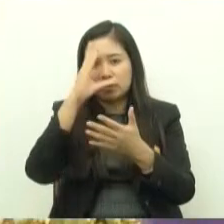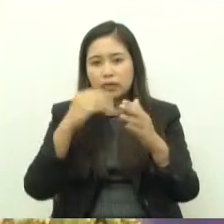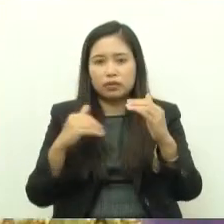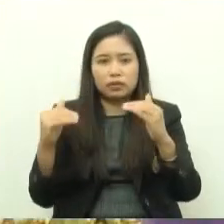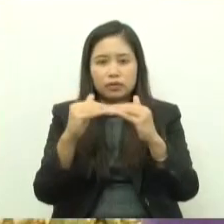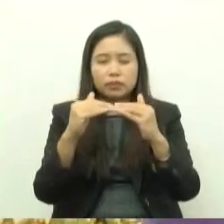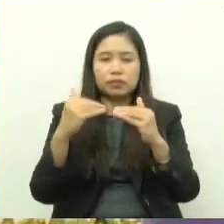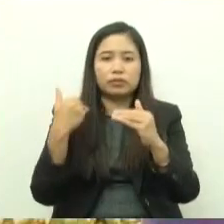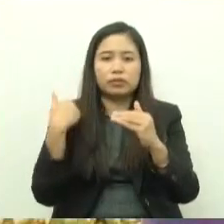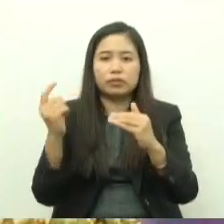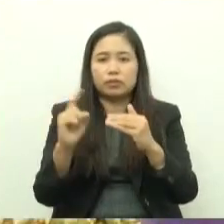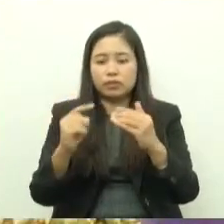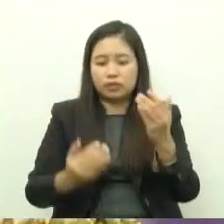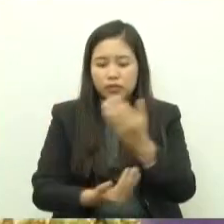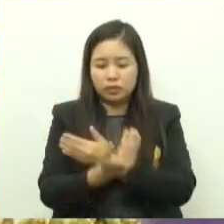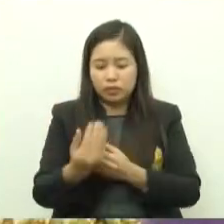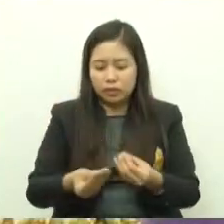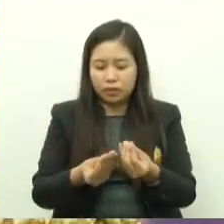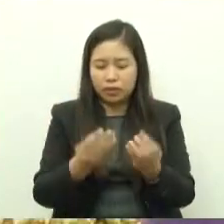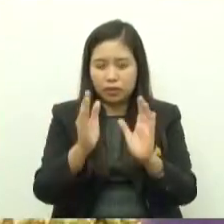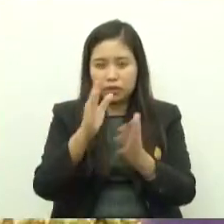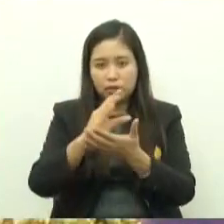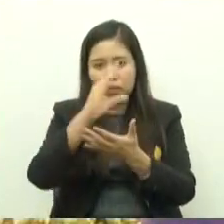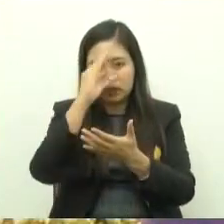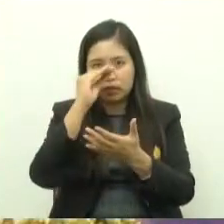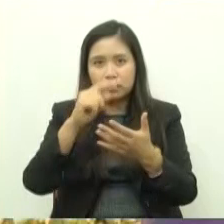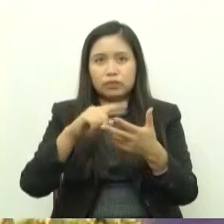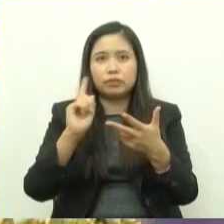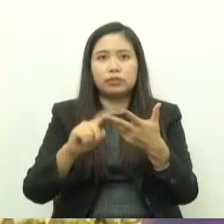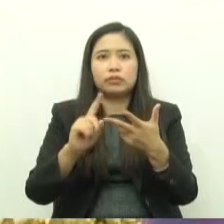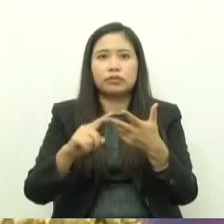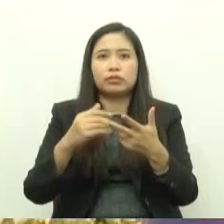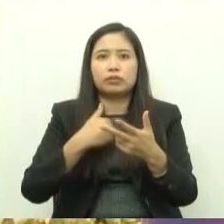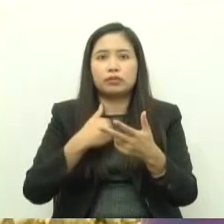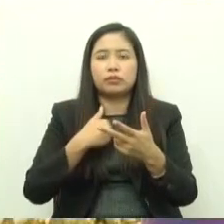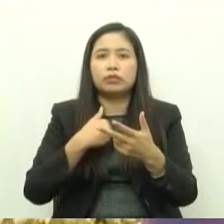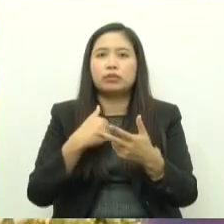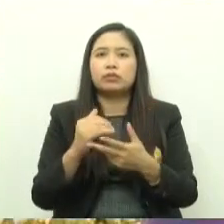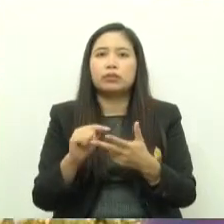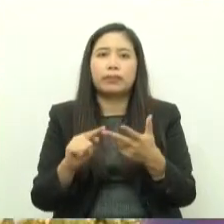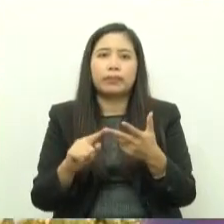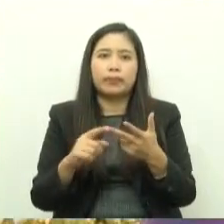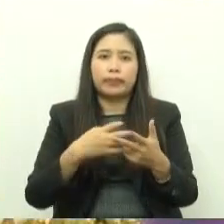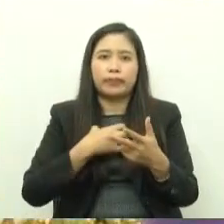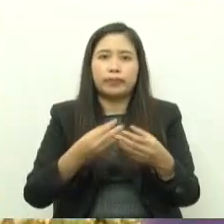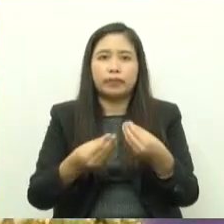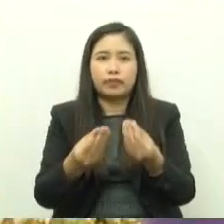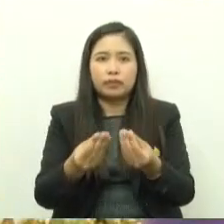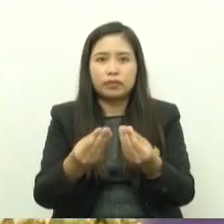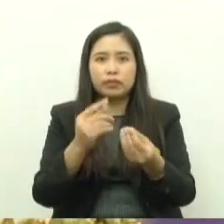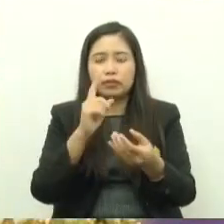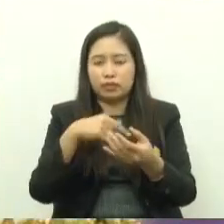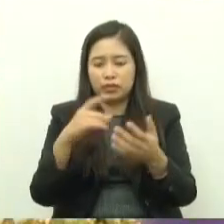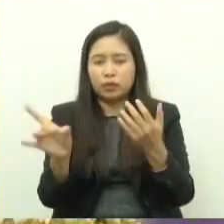นั่นก็คือการสร้างโอกาสให้กับนักเรียนอันที่ 3เราจะมองว่ามิติที่เราอยากเห็นก็คือเราอยากเห็นเด็กไทยทุกคนมีคุณภาพ